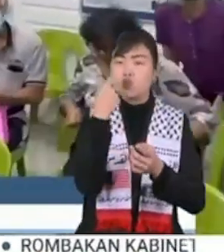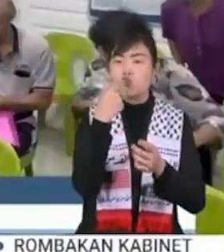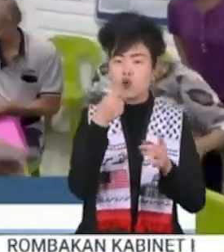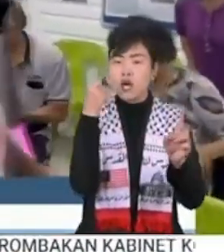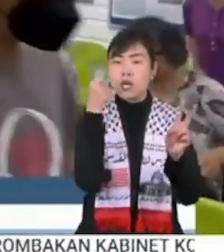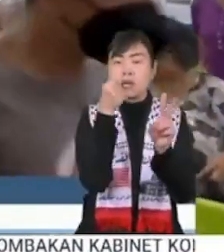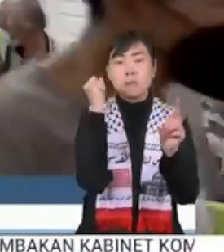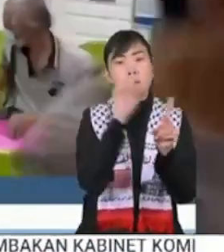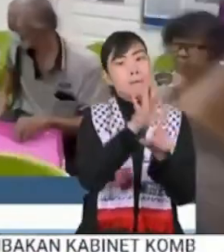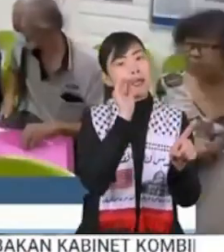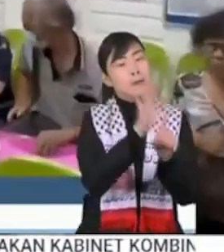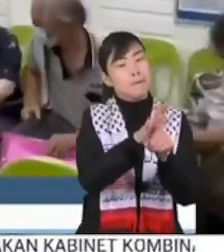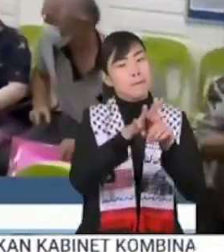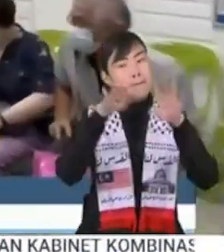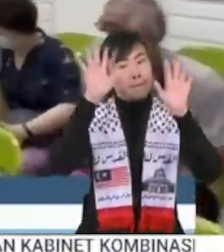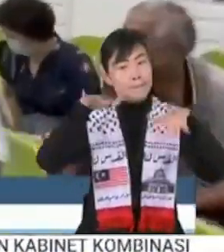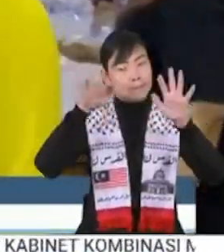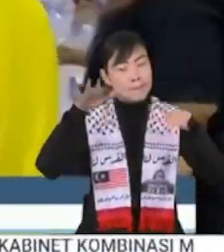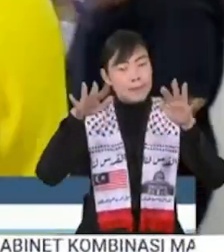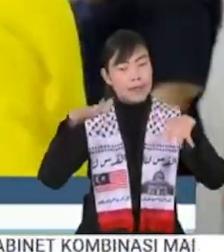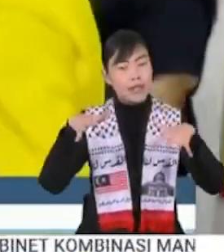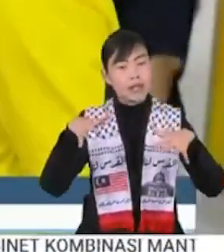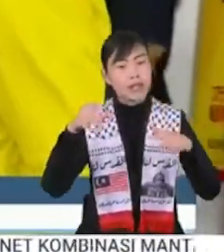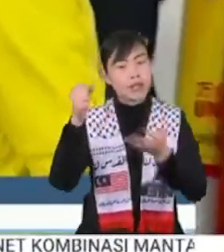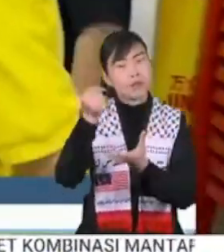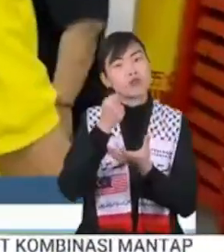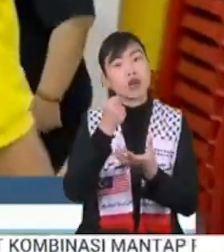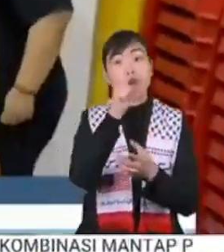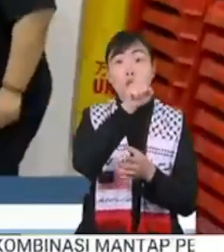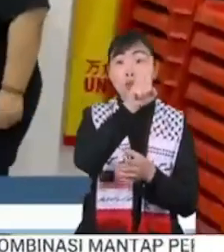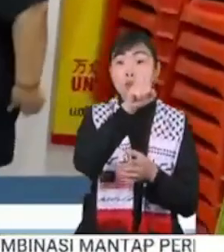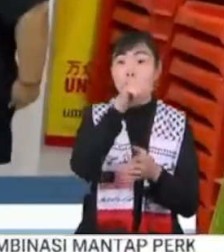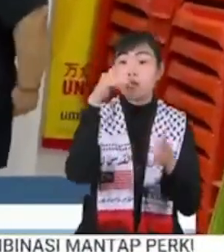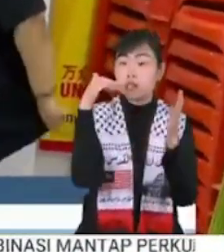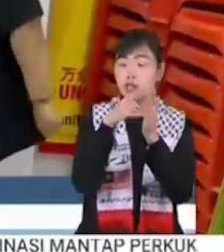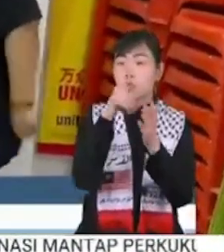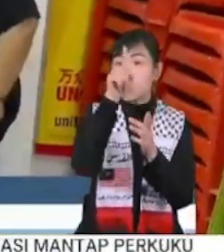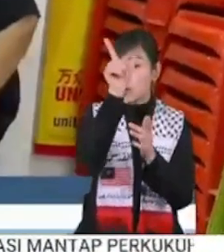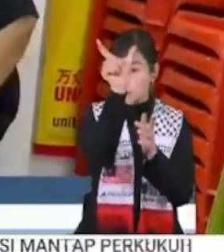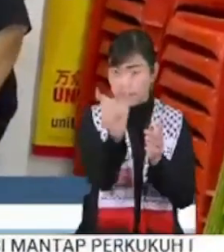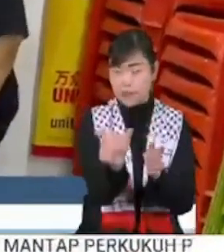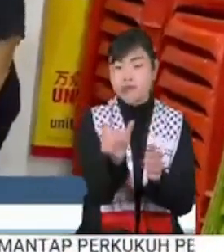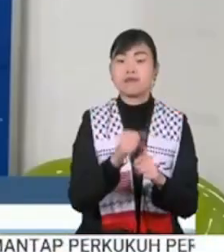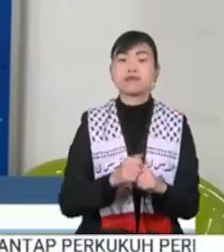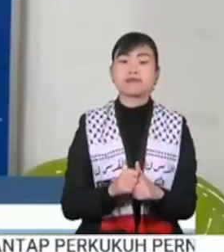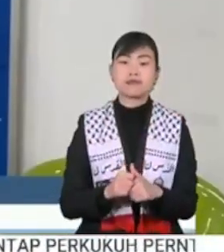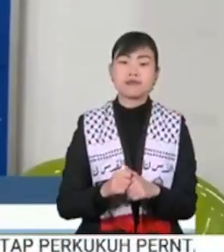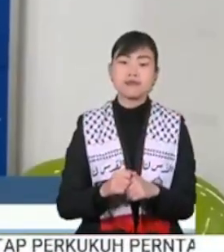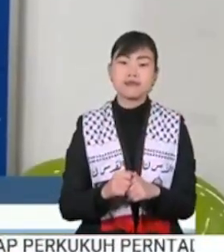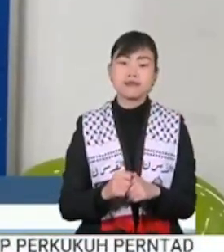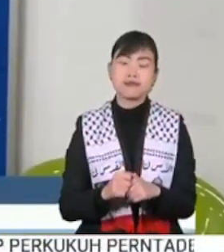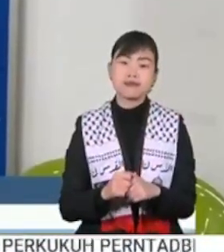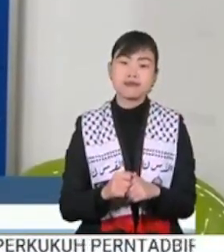Sibu awal April lalu dan mereka menerima bantuan berjumlah r000 setiap seorang